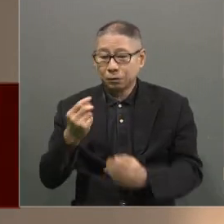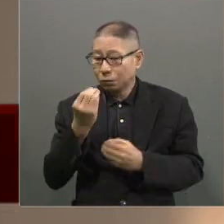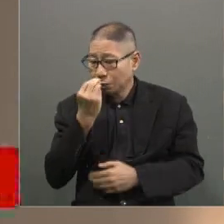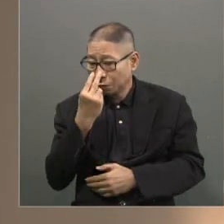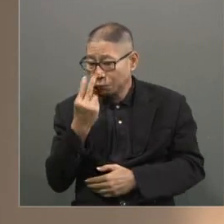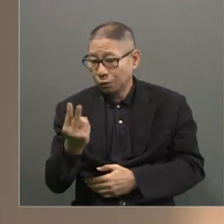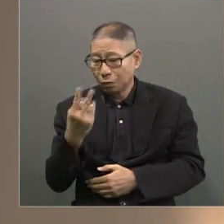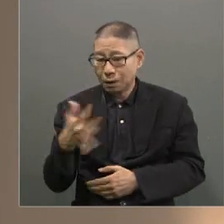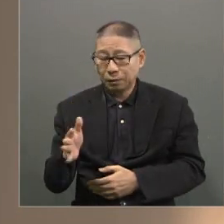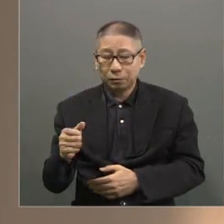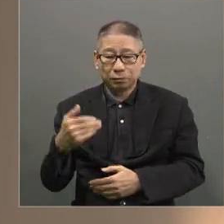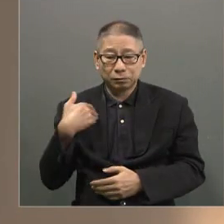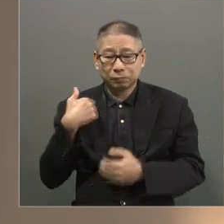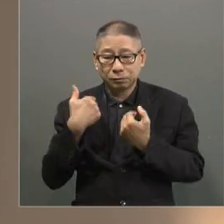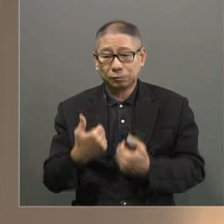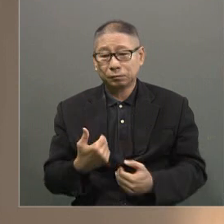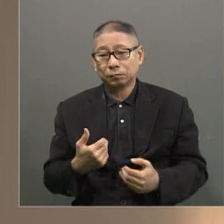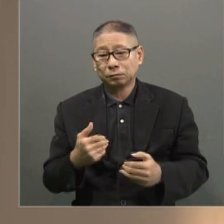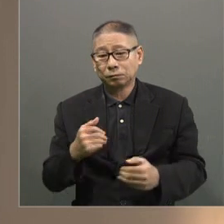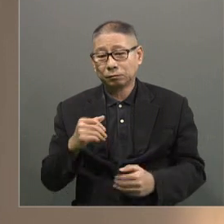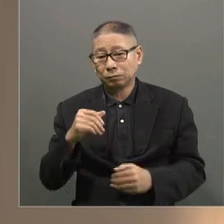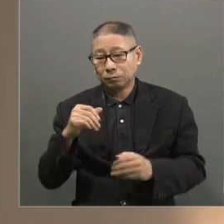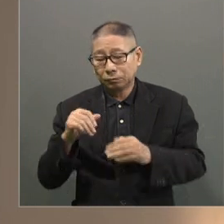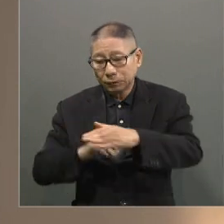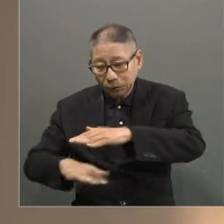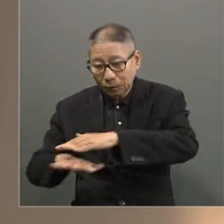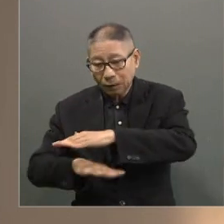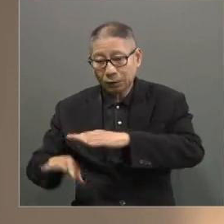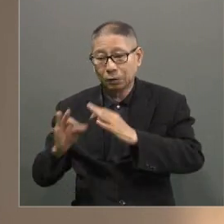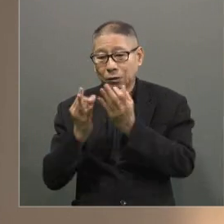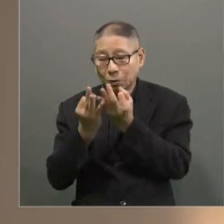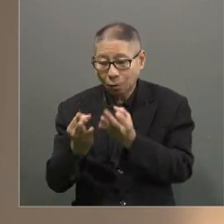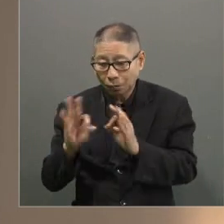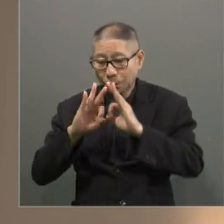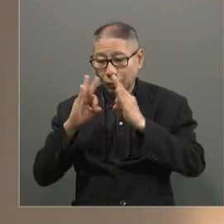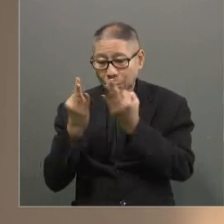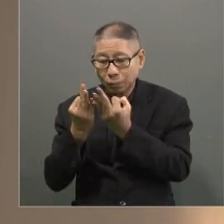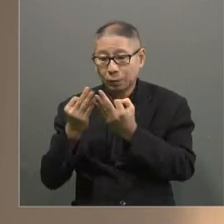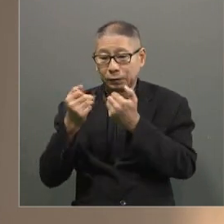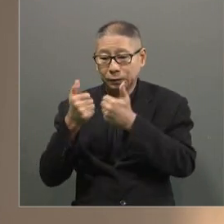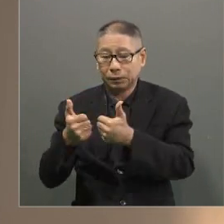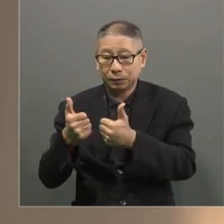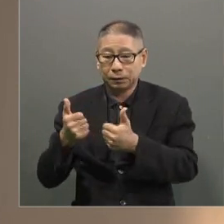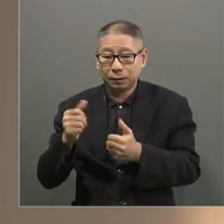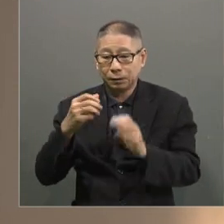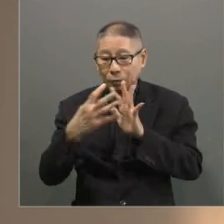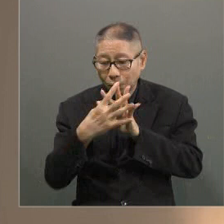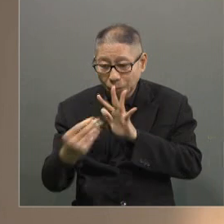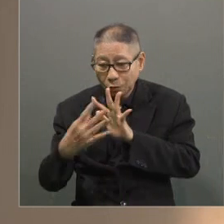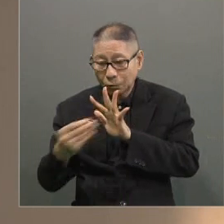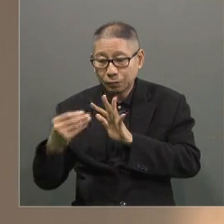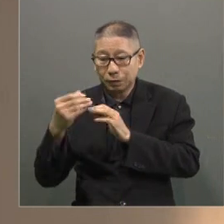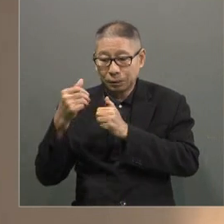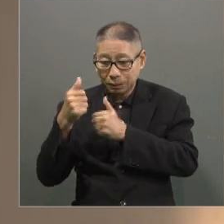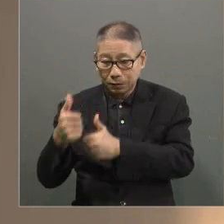าดีมีพื้นฐานครอบครัวที่ดีมีการอบรมสั่งสอนที่ดีเนี่